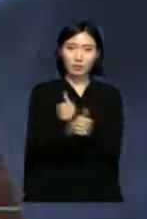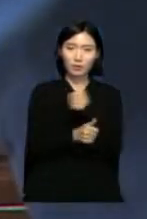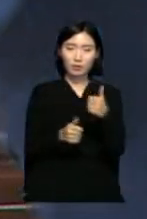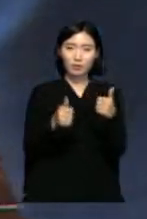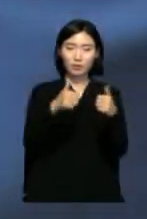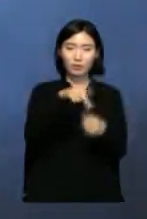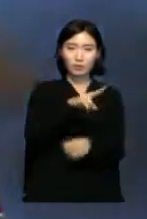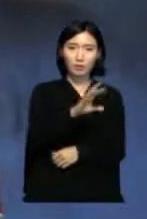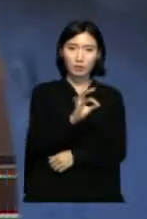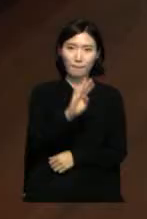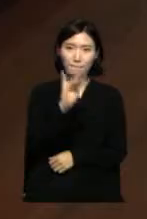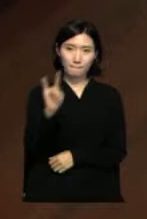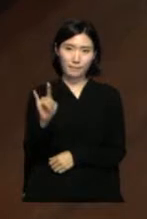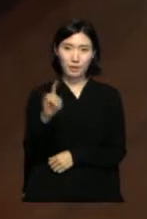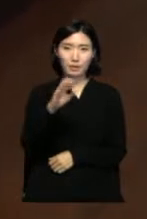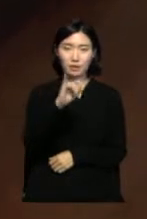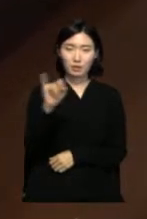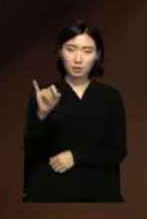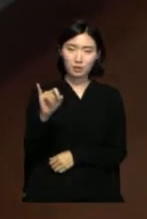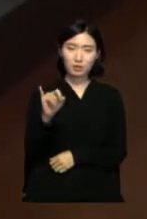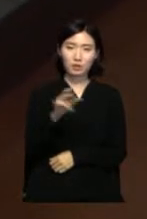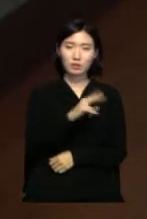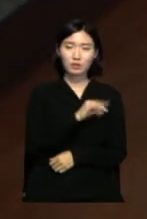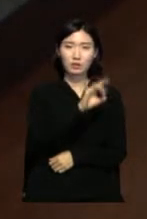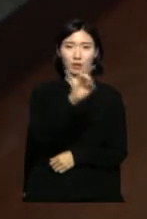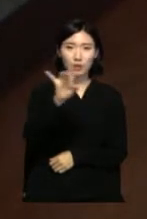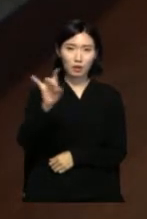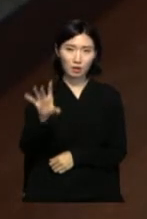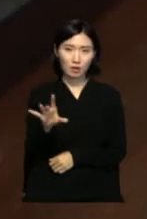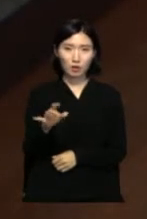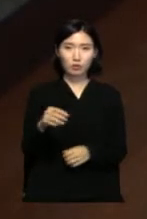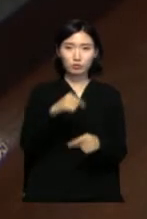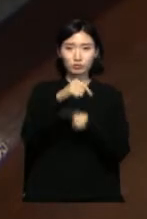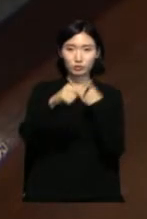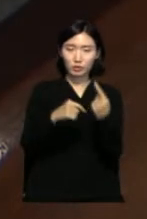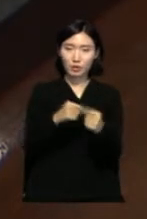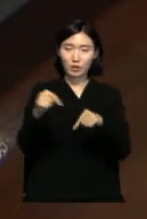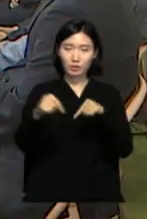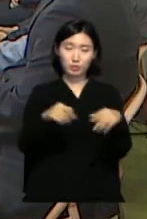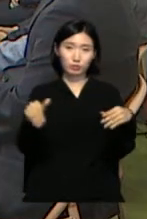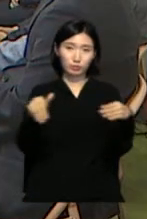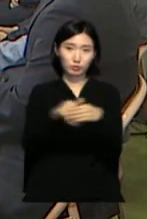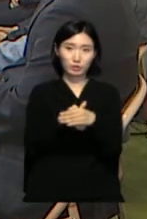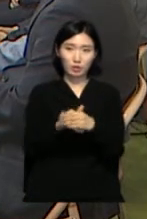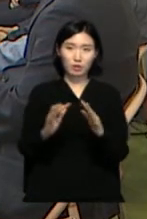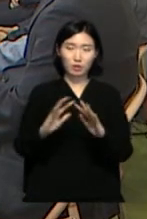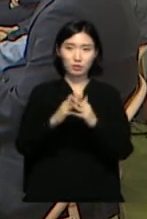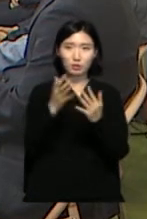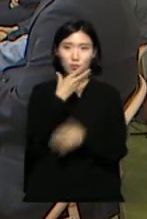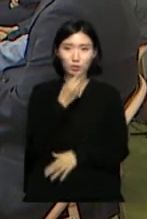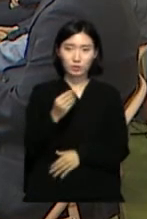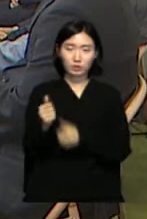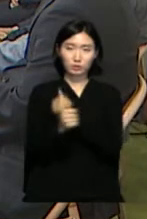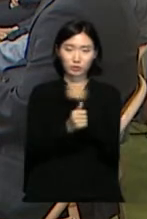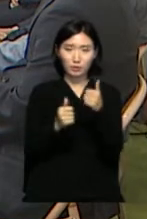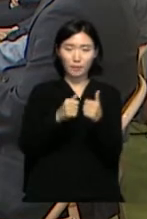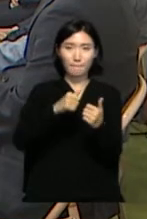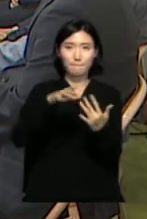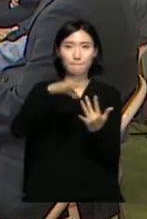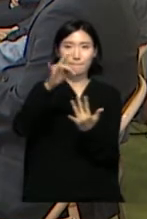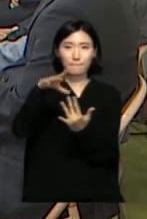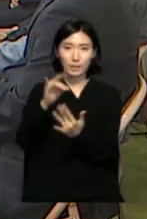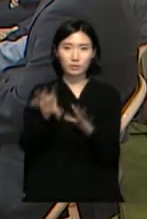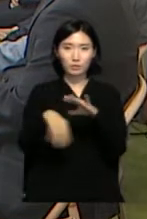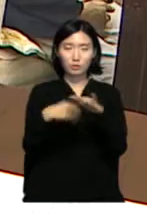의원, 배효희 의원, 이미자 의원이 각각 운영위원장과 행정문화위원장, 건설복지위원장에 당선돼